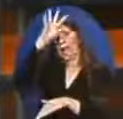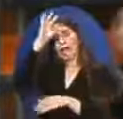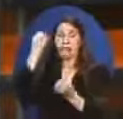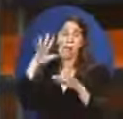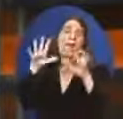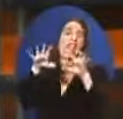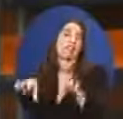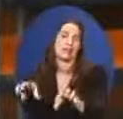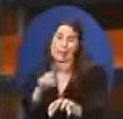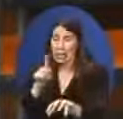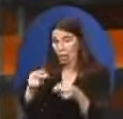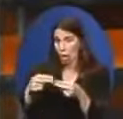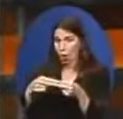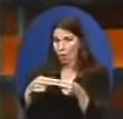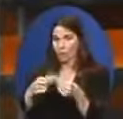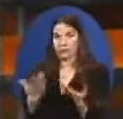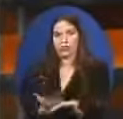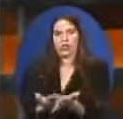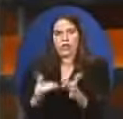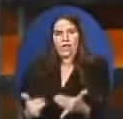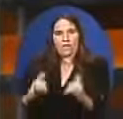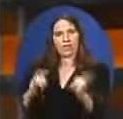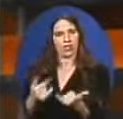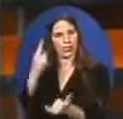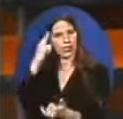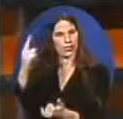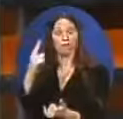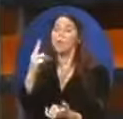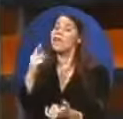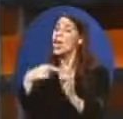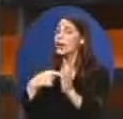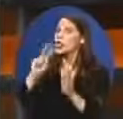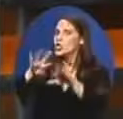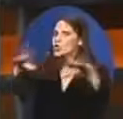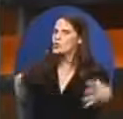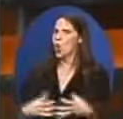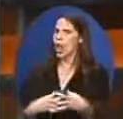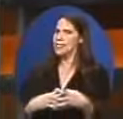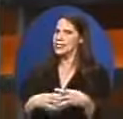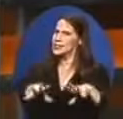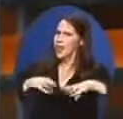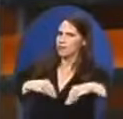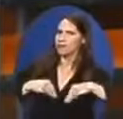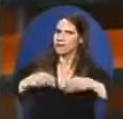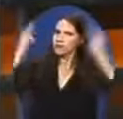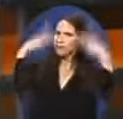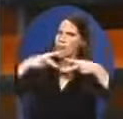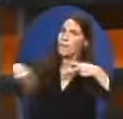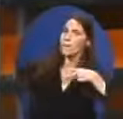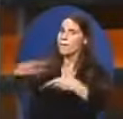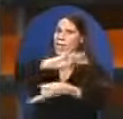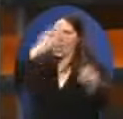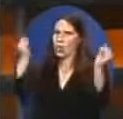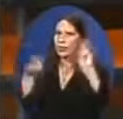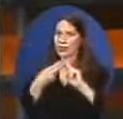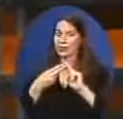אימים, הם ממש לא קרובים. דבר שני, הראינו שאפשר לייצר קואליציה בינלאומית. כל מה שמדבר על בידוד בינלאומי, שיראה מה קורה באיראן ויבין